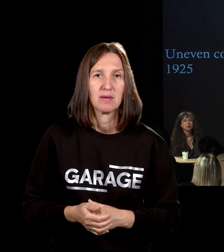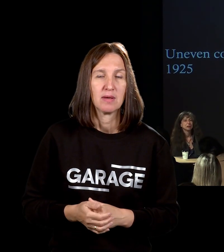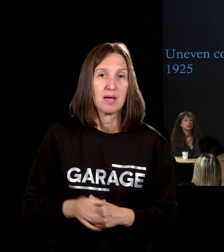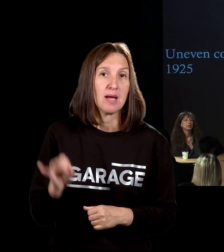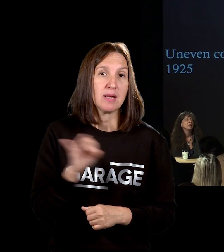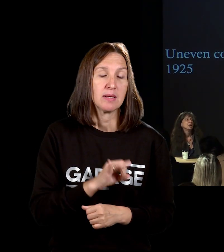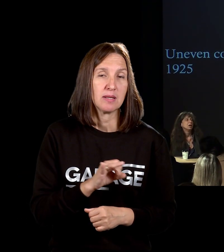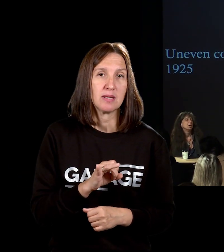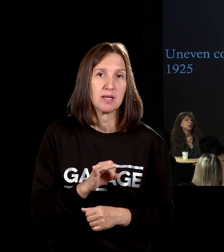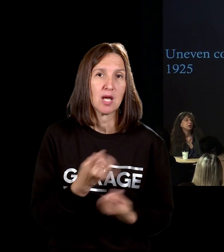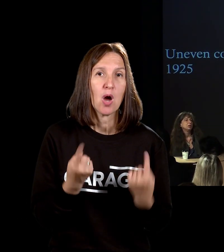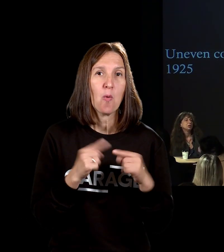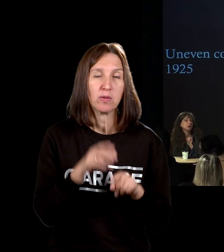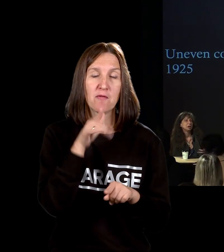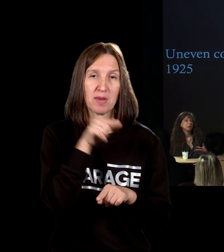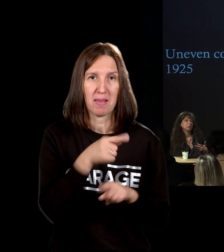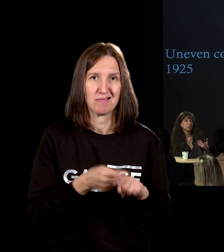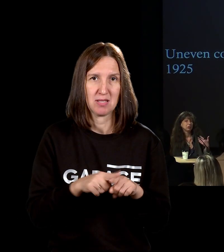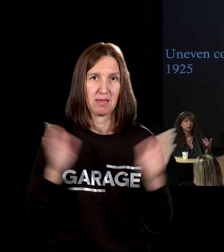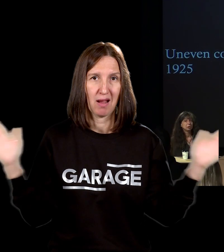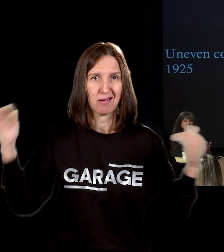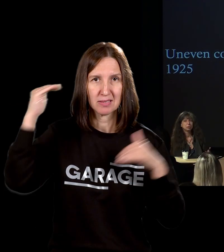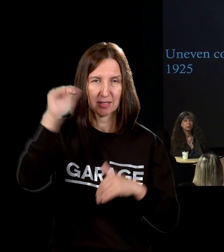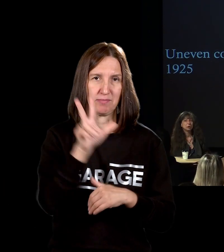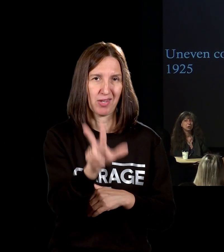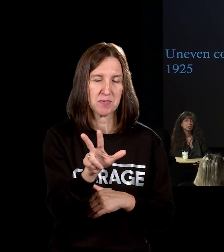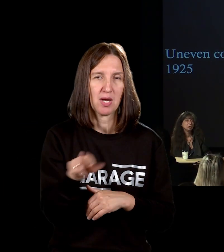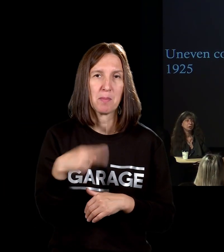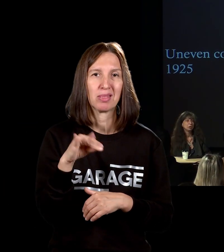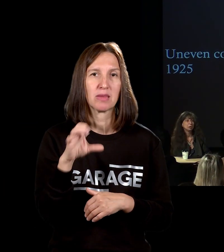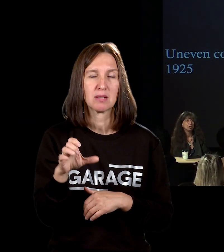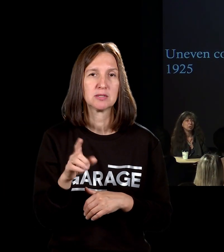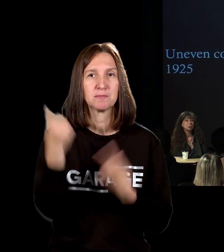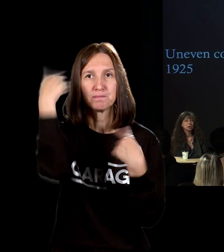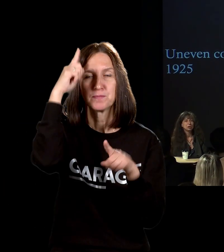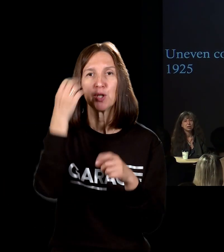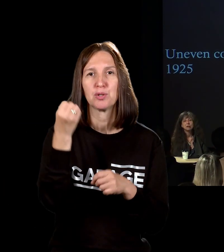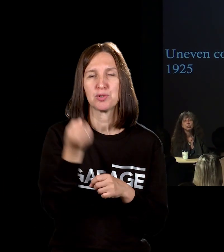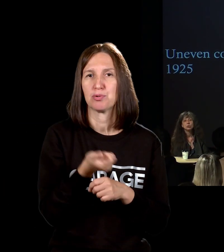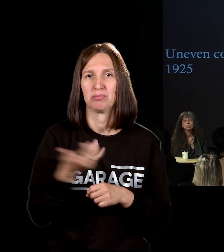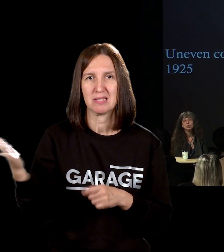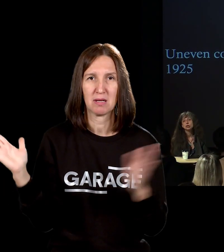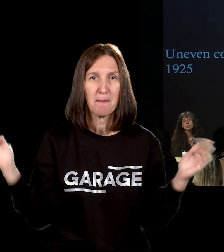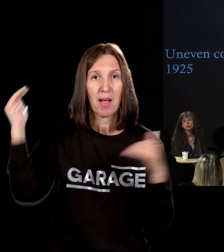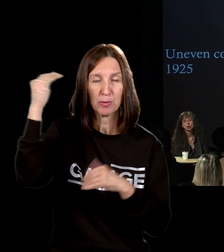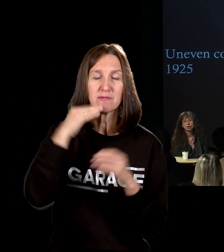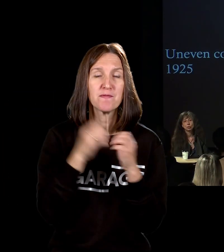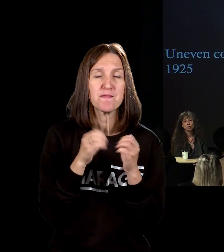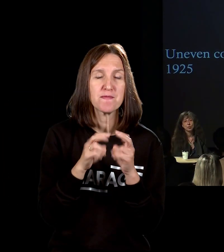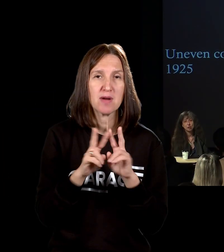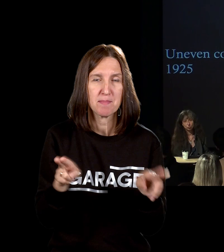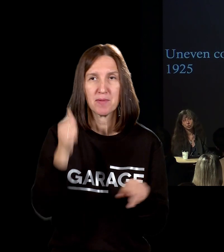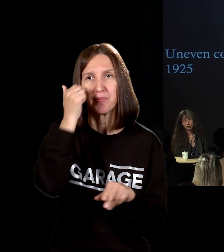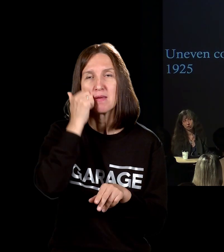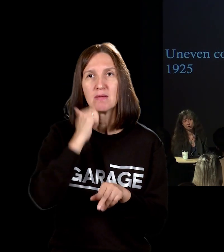одновременно с этой картиной Дикс создает ряд полотен, которые относятся к такому же старинному, извечному